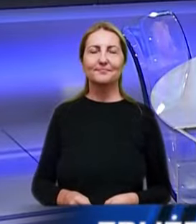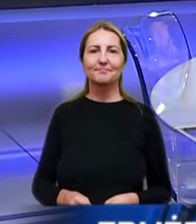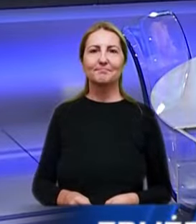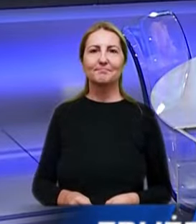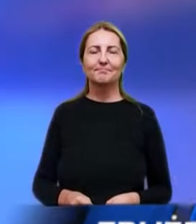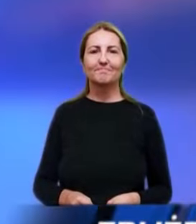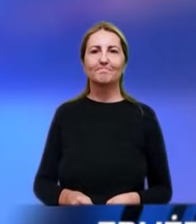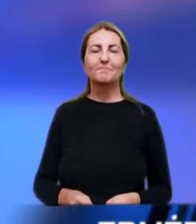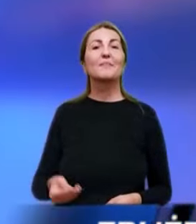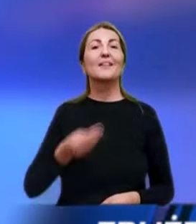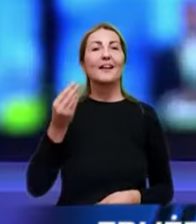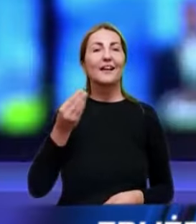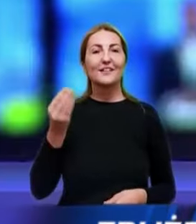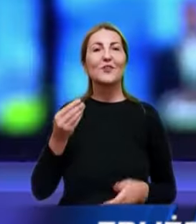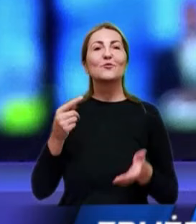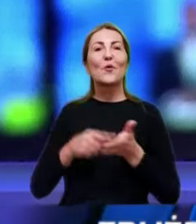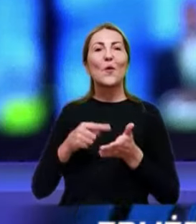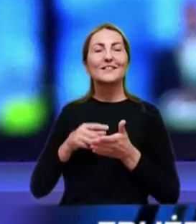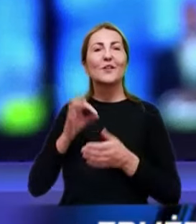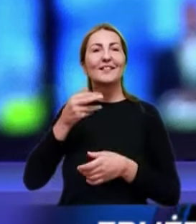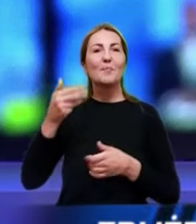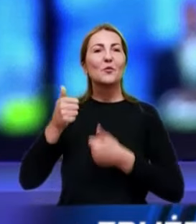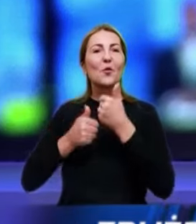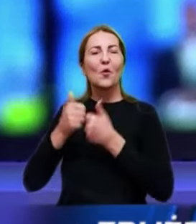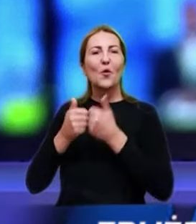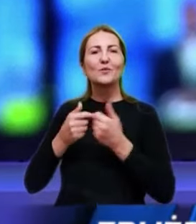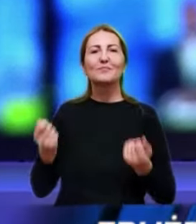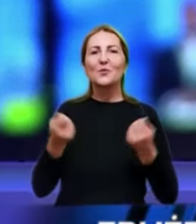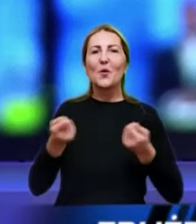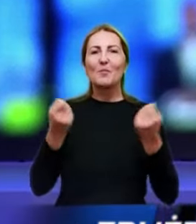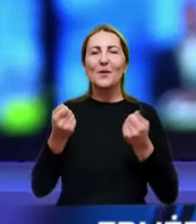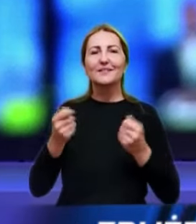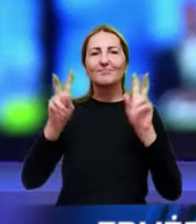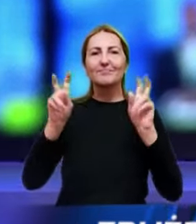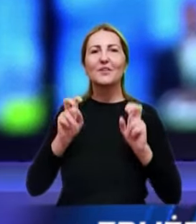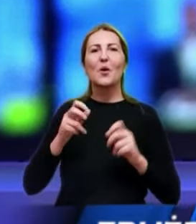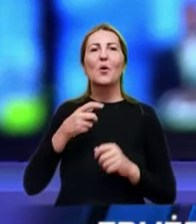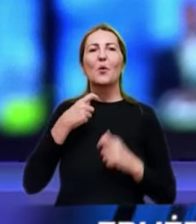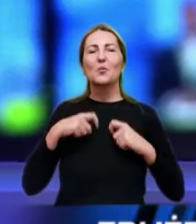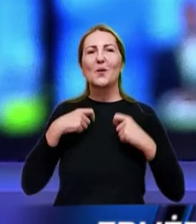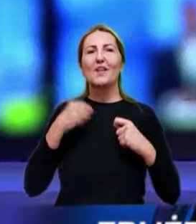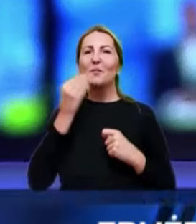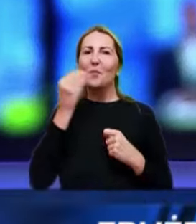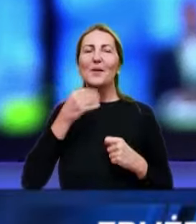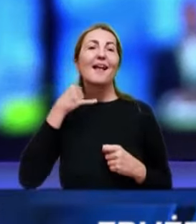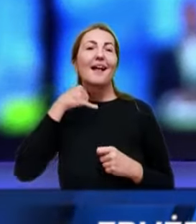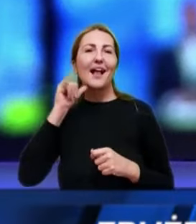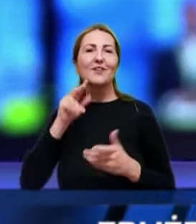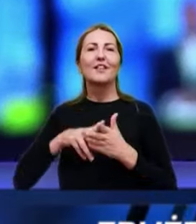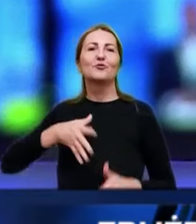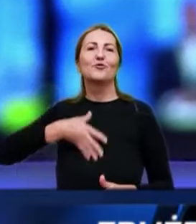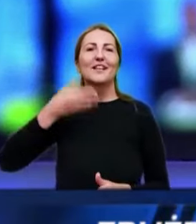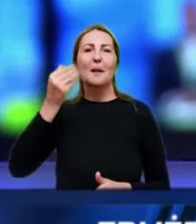I jeszcze ostatnia odsłona konkursu w ramach akcji promocyjnej pod hasłem Kujawsko-Pomorska Gęsina na Świętego Marcina.